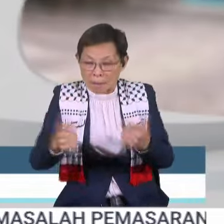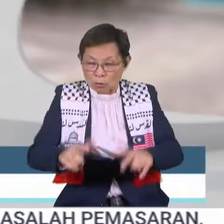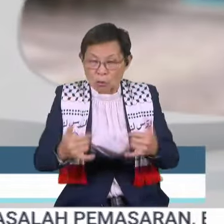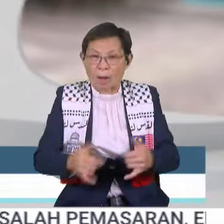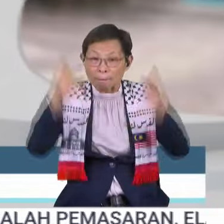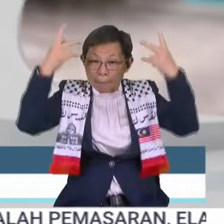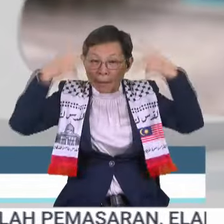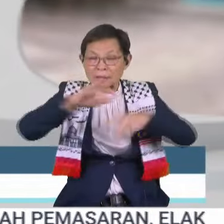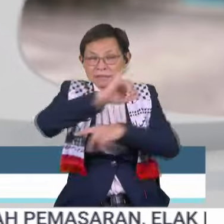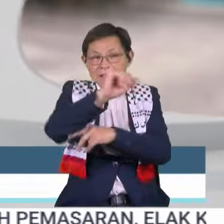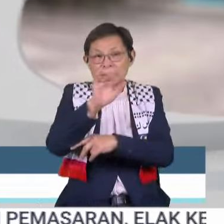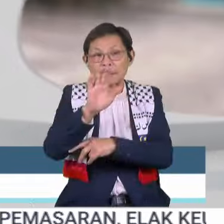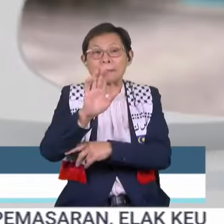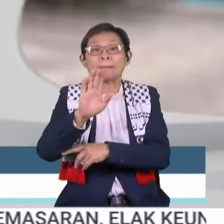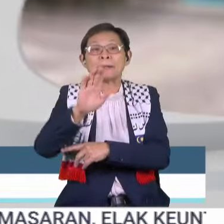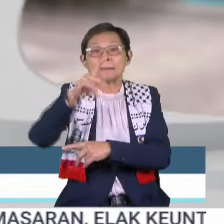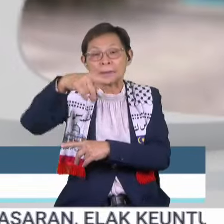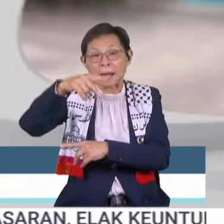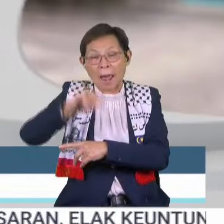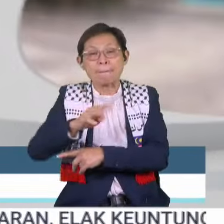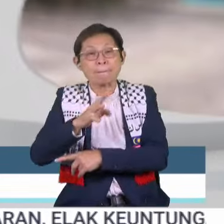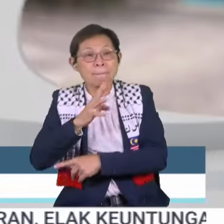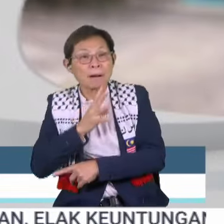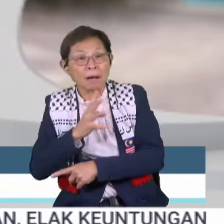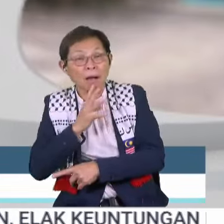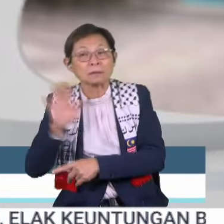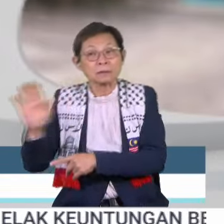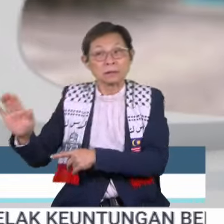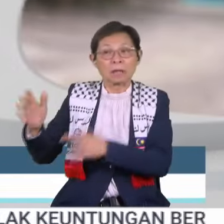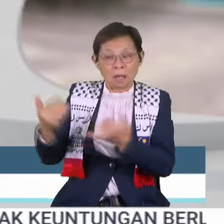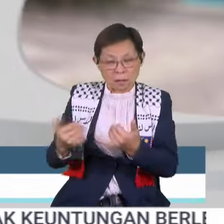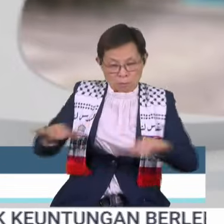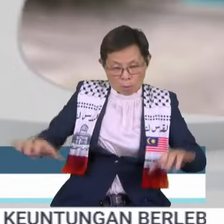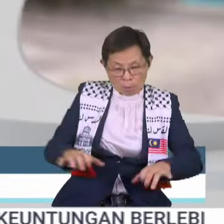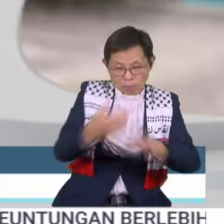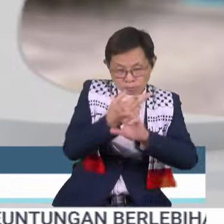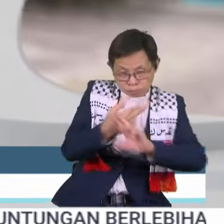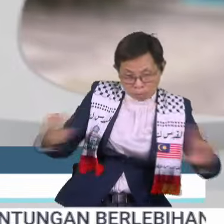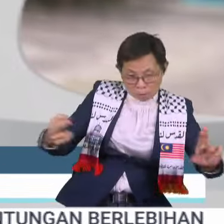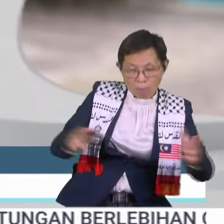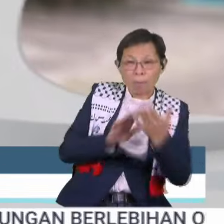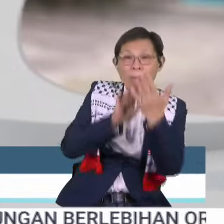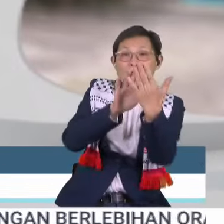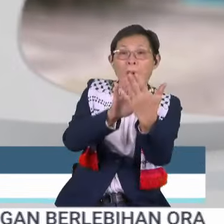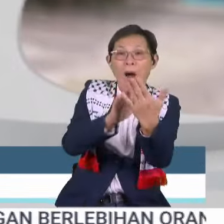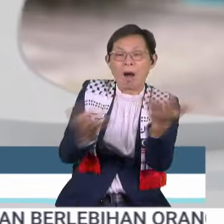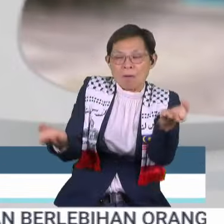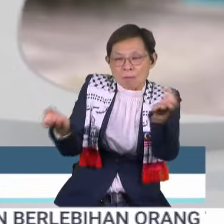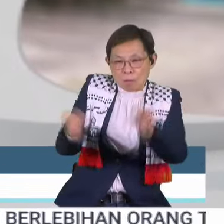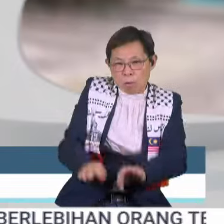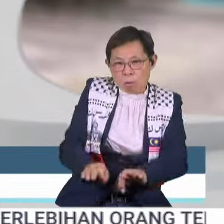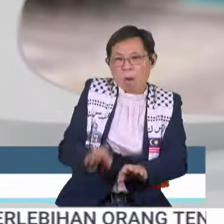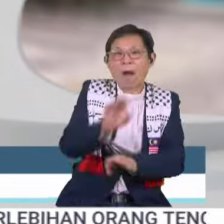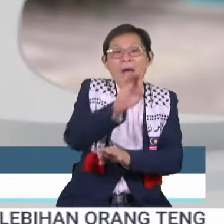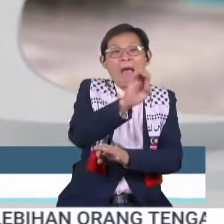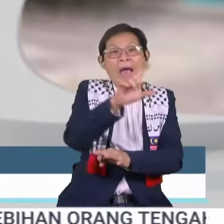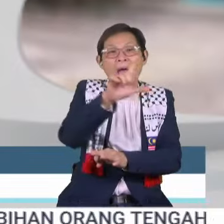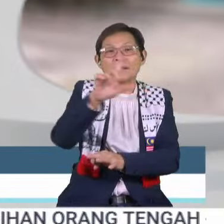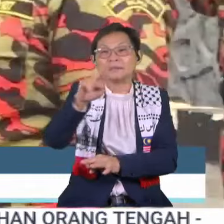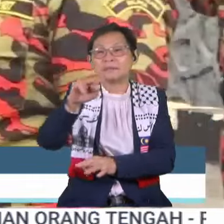pengarah jbpm Melaka R Iswandi R Hassan berkata pihaknya juga melakukan persiapan menghadapi fenomena